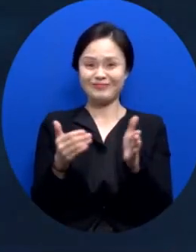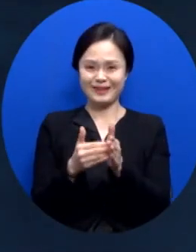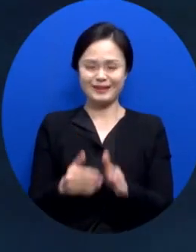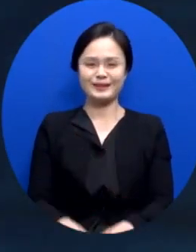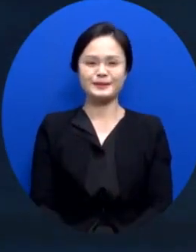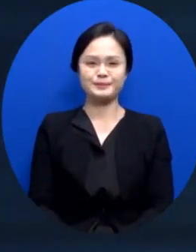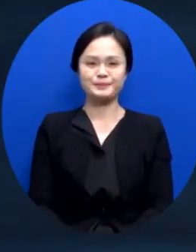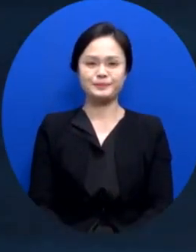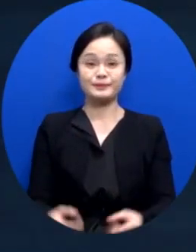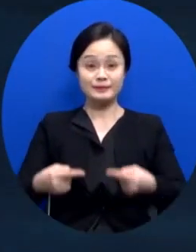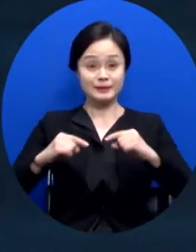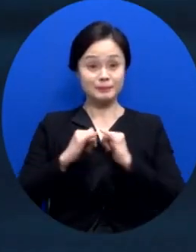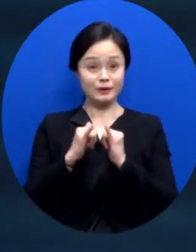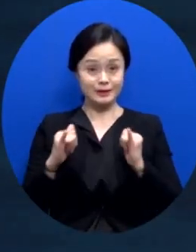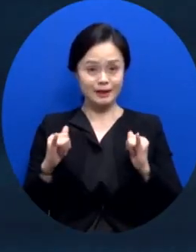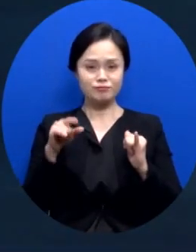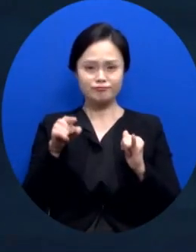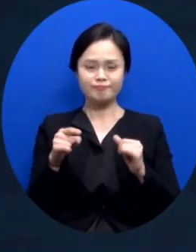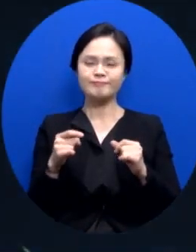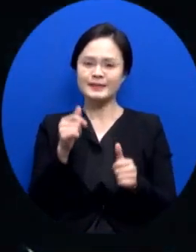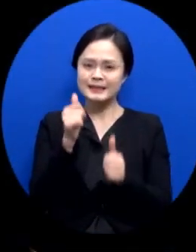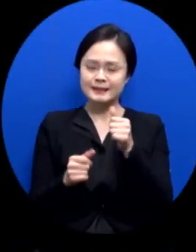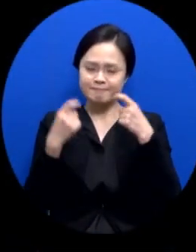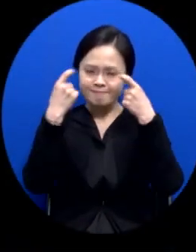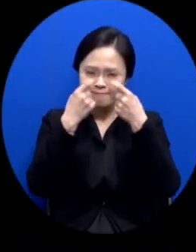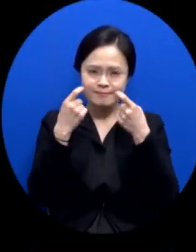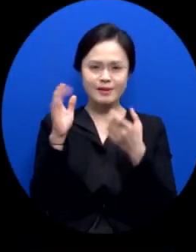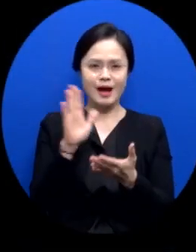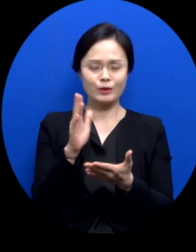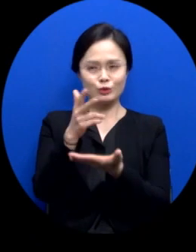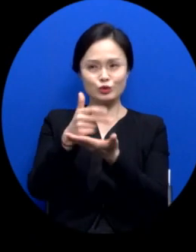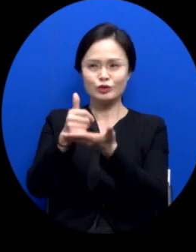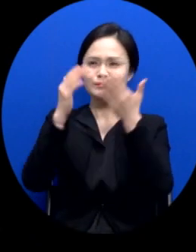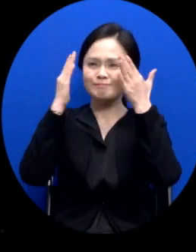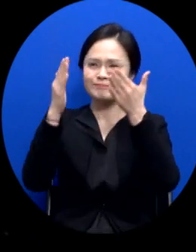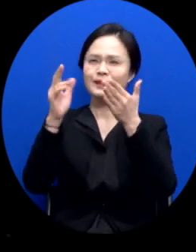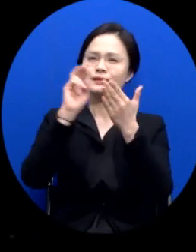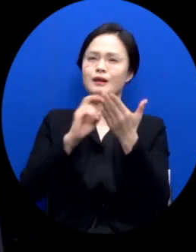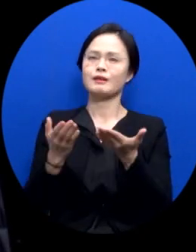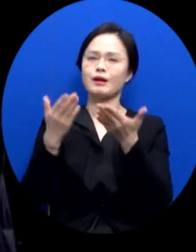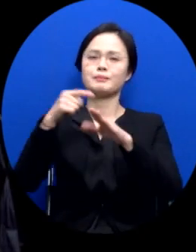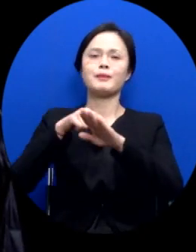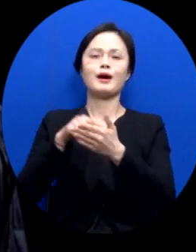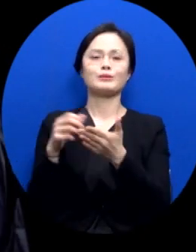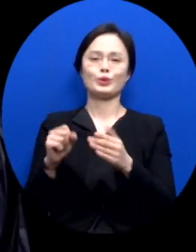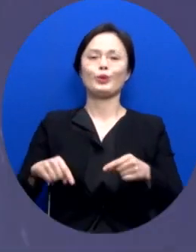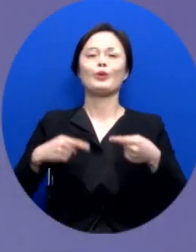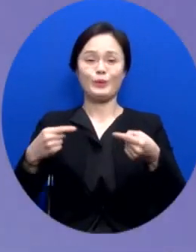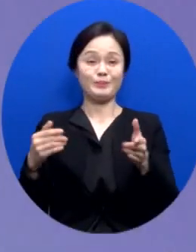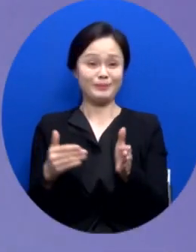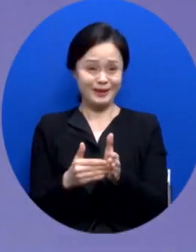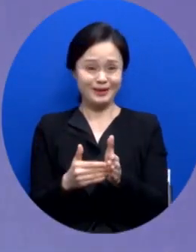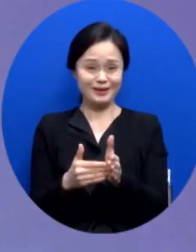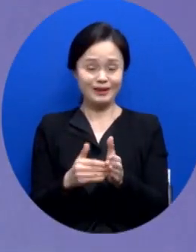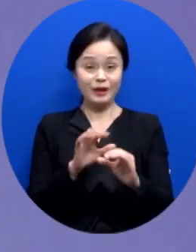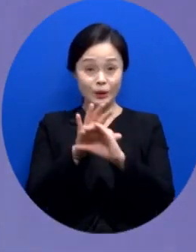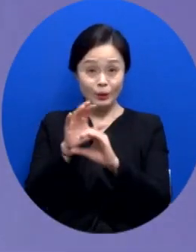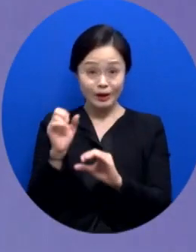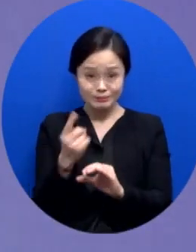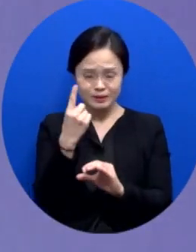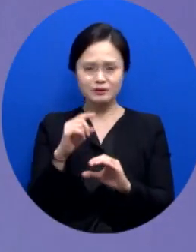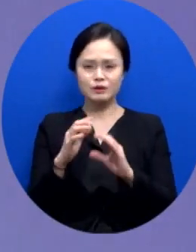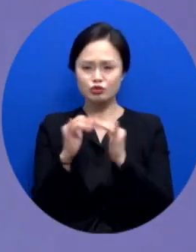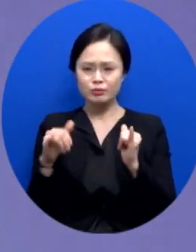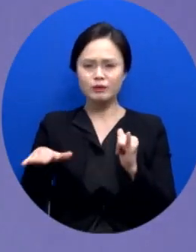참가자들은 경연이라는 생각보단 오직 주님을 찬양하는 마음으로 대회에 임했다며 코로나19로 지친 국민들에게 위로와